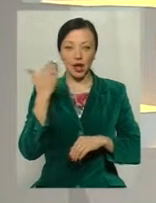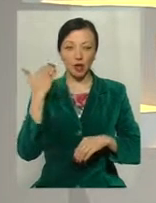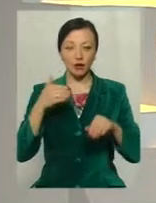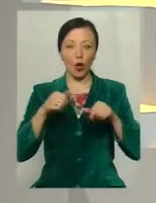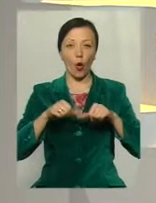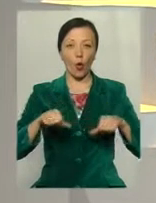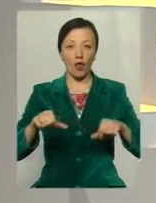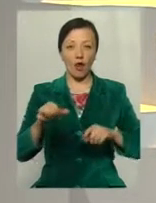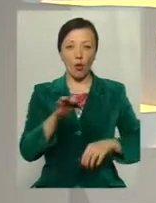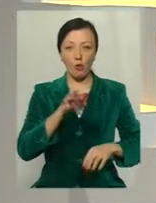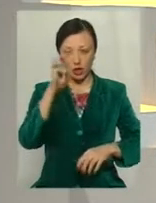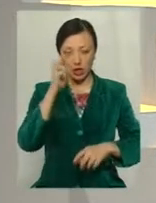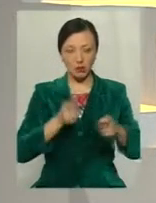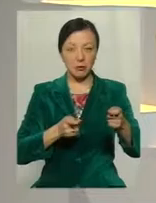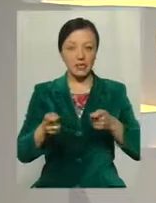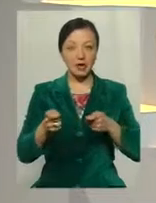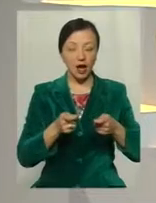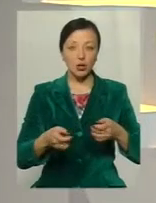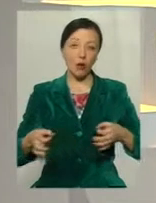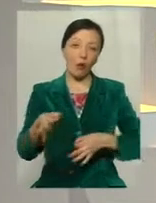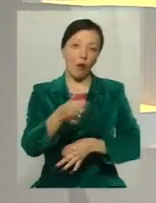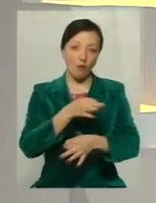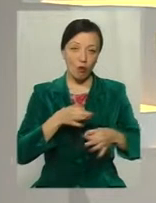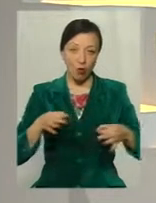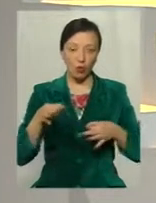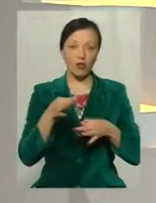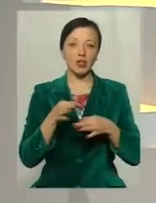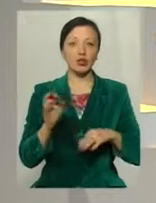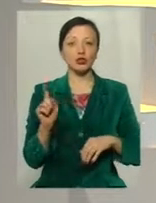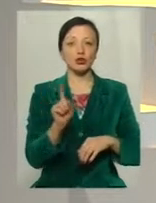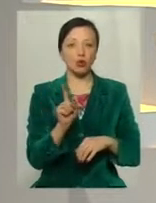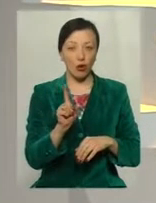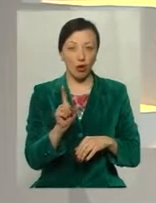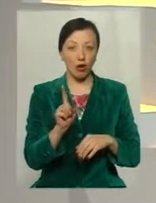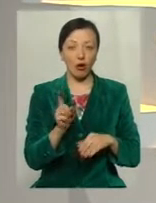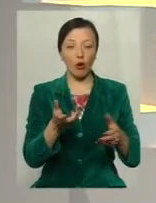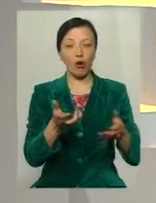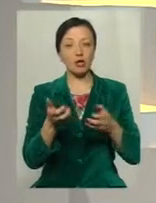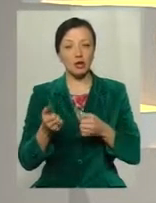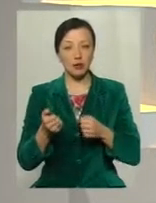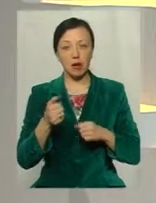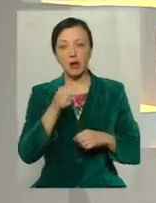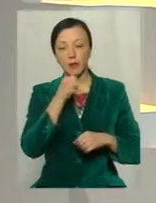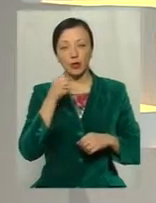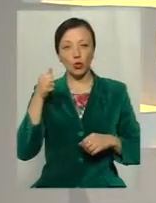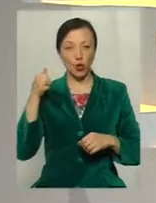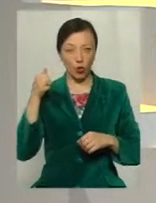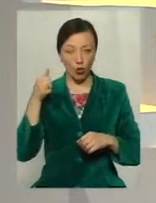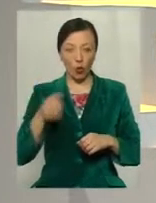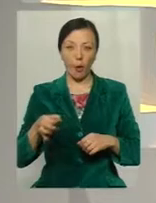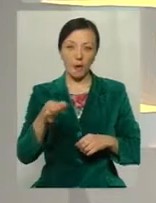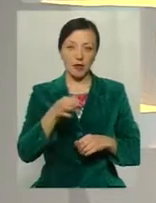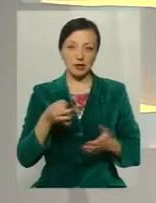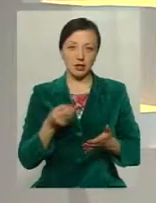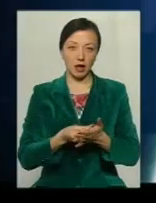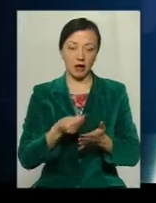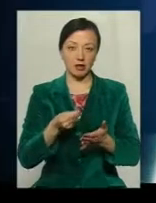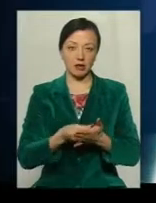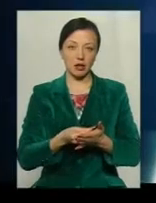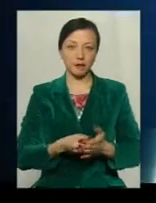наскільки і чому ці суми значно менше, ніж були до тієї бюджетної децентралізації. Спочатку прошу режисера